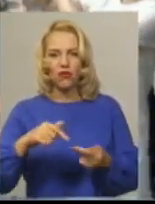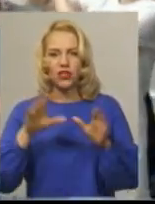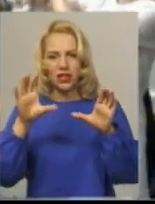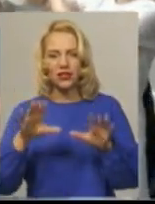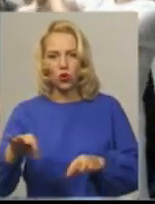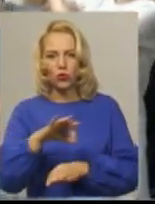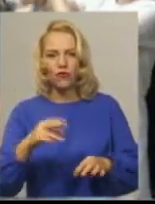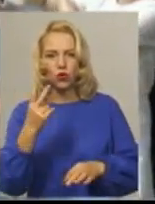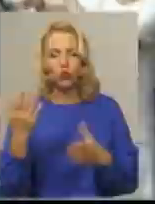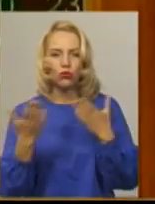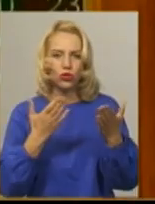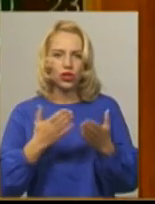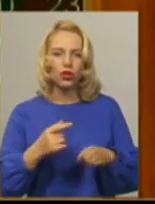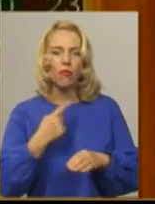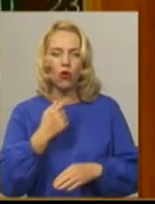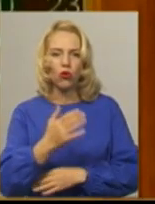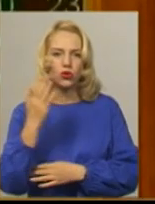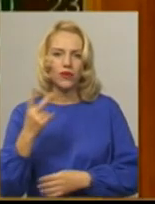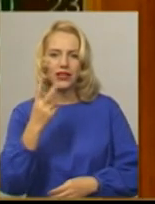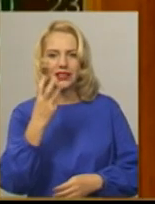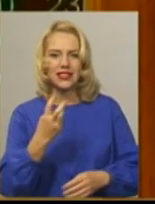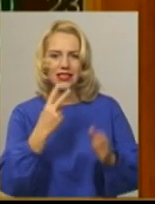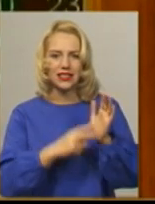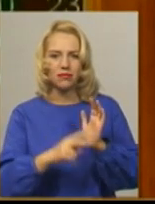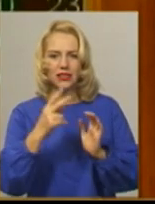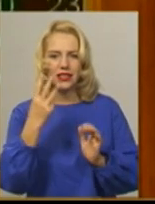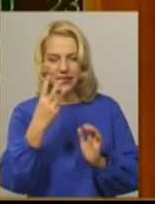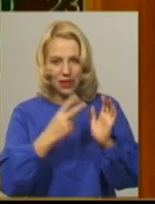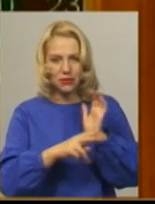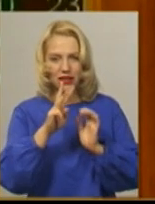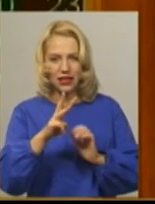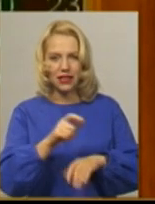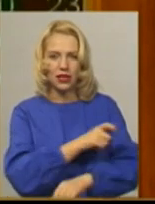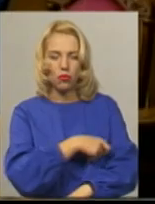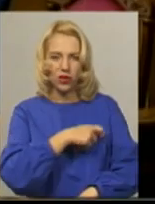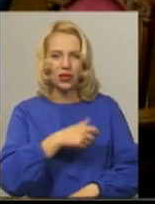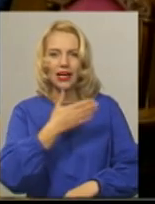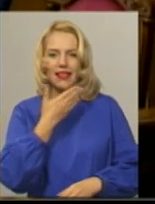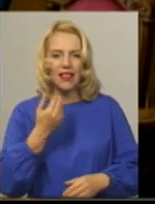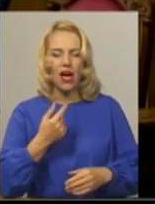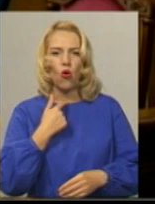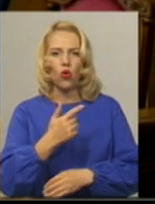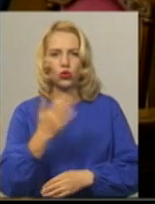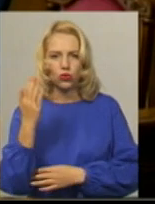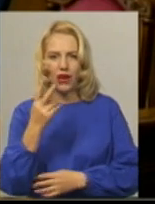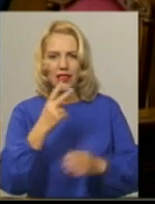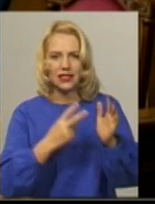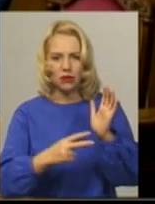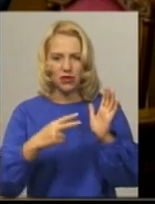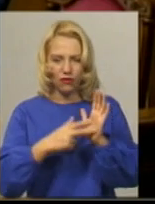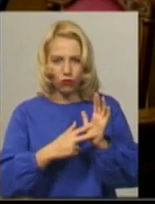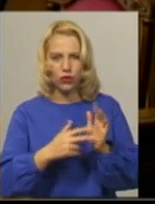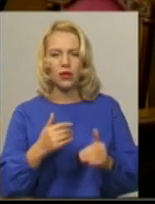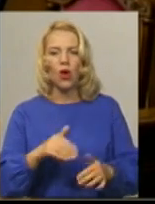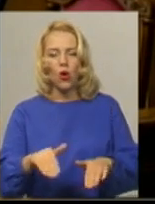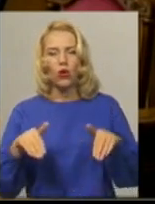другому читанні проголосували 373 народні депутати. Не голосували 28, утрималися 3. Голосів проти не